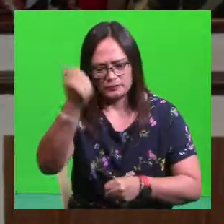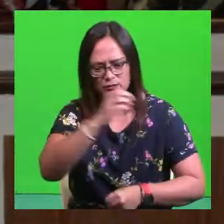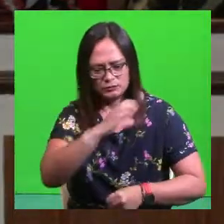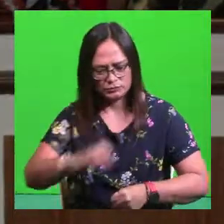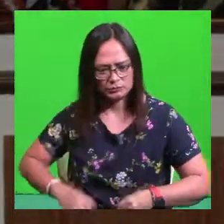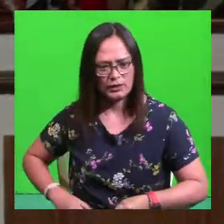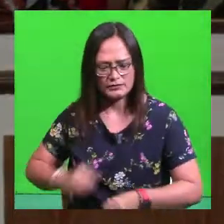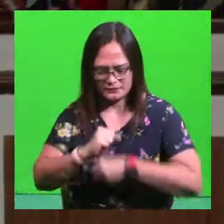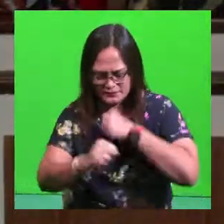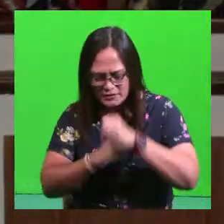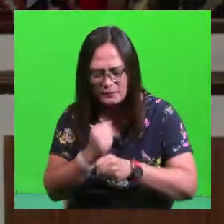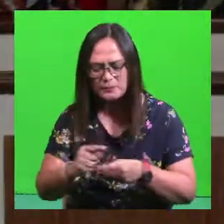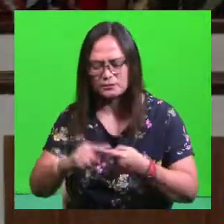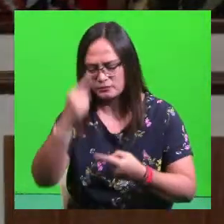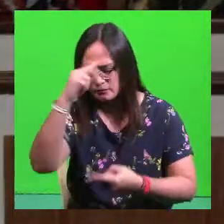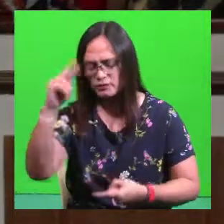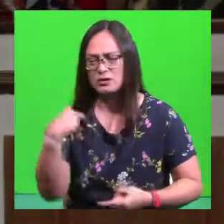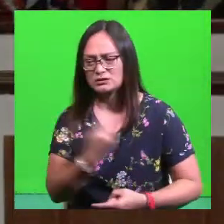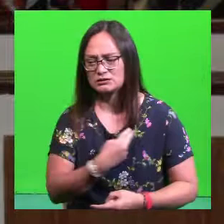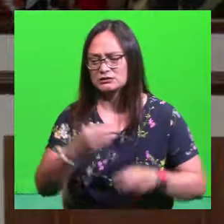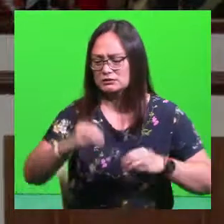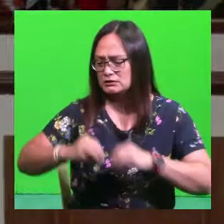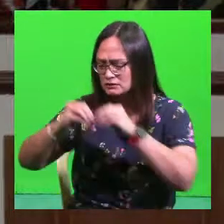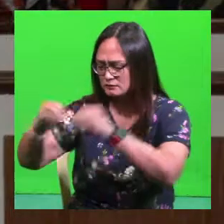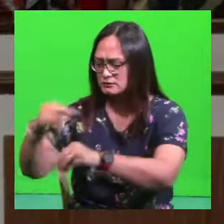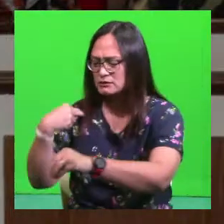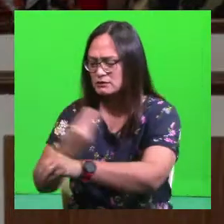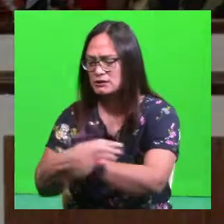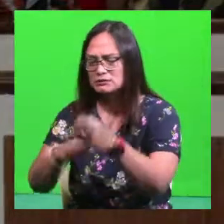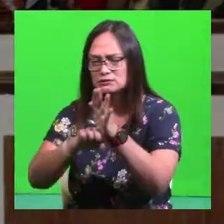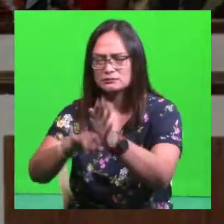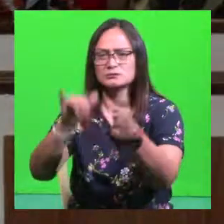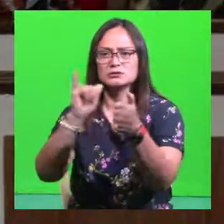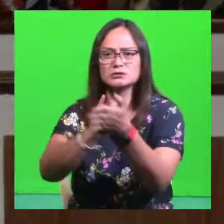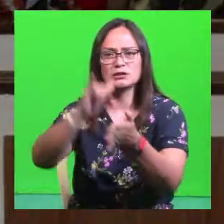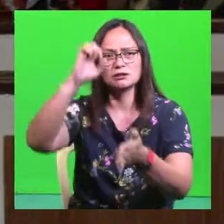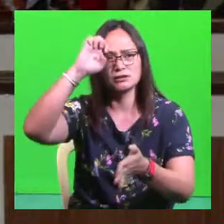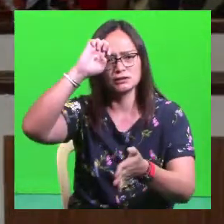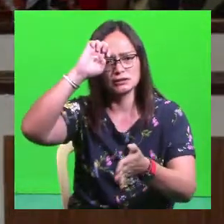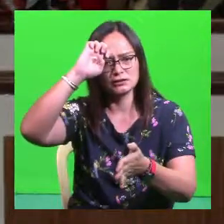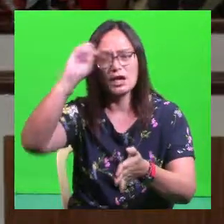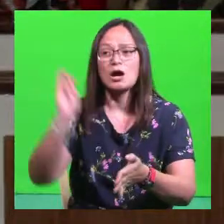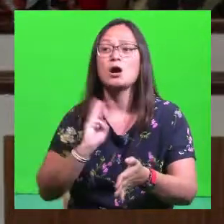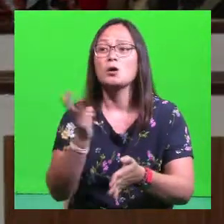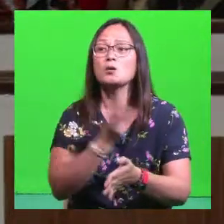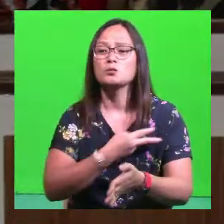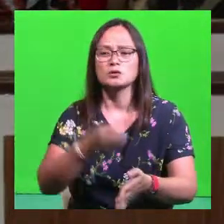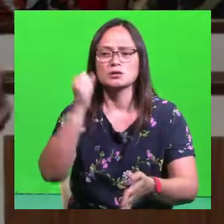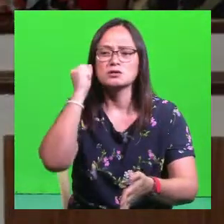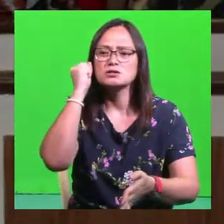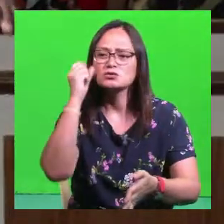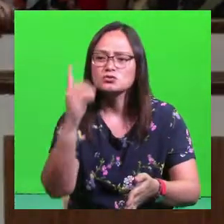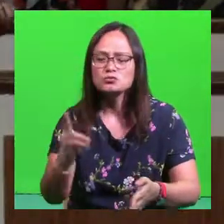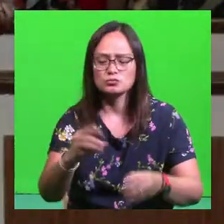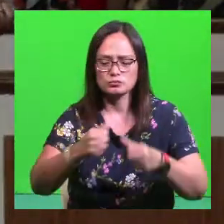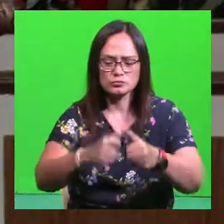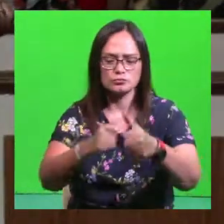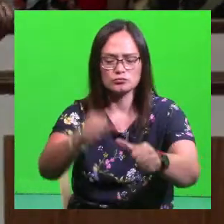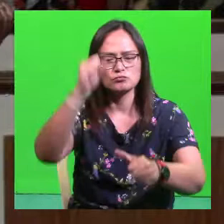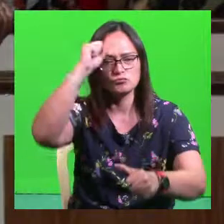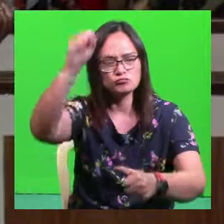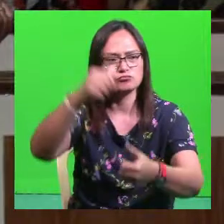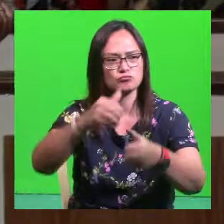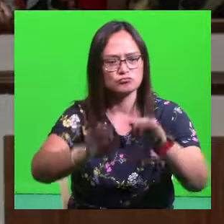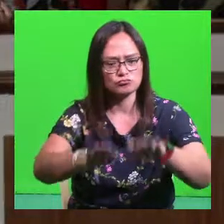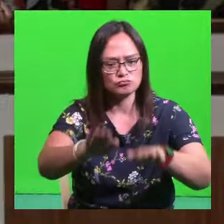what? That ye should follow His steps. Na ano raw? Na tayo'y